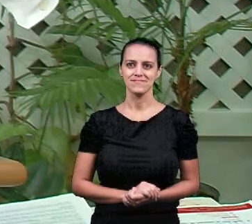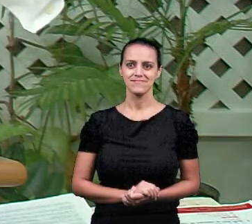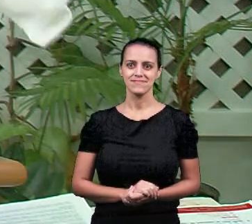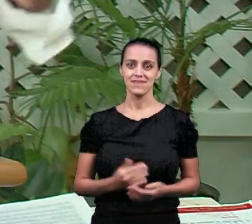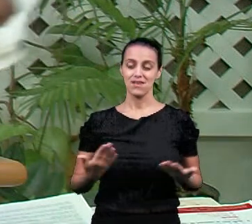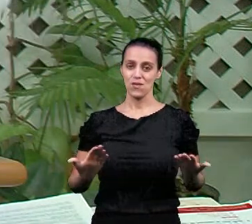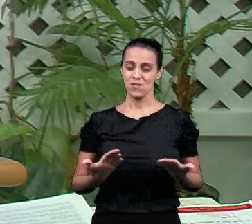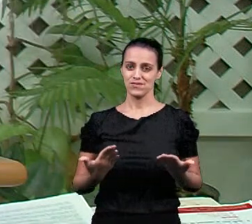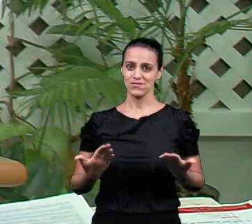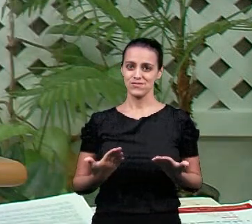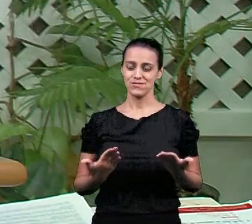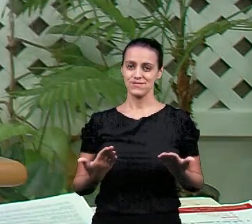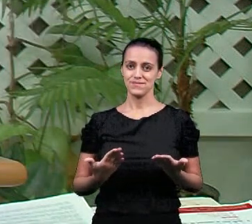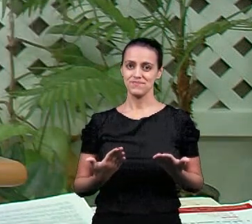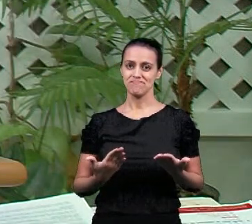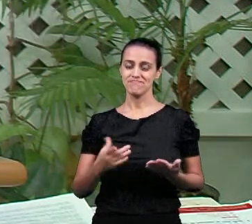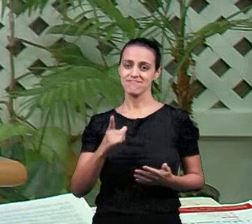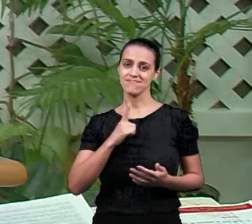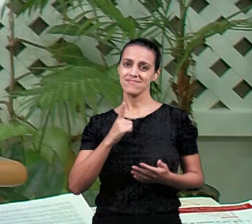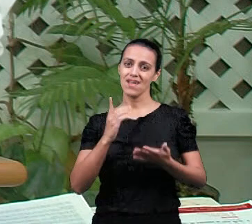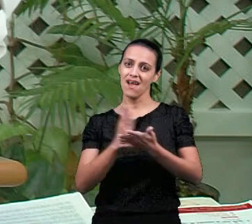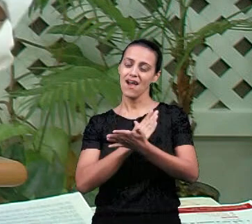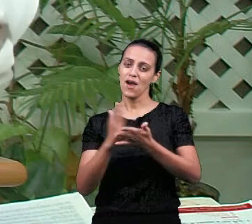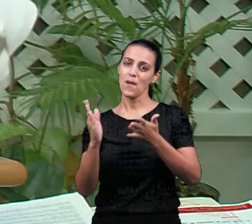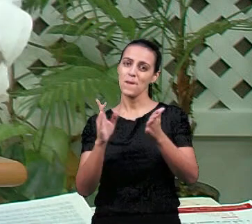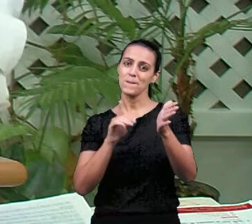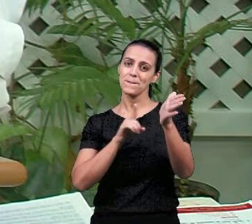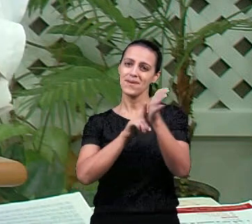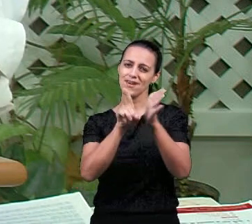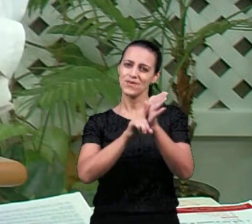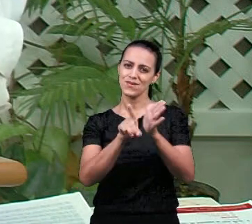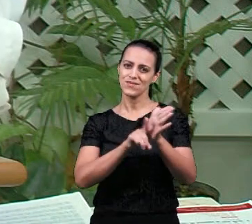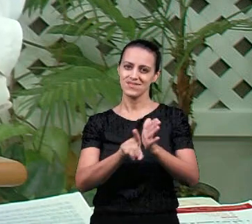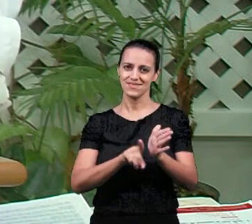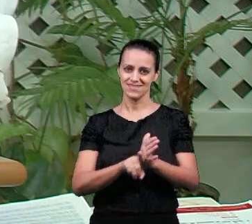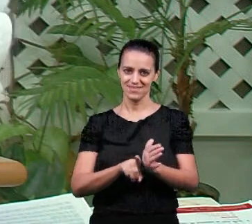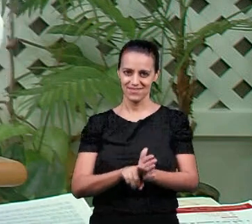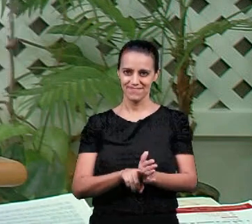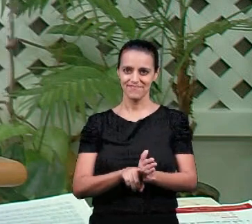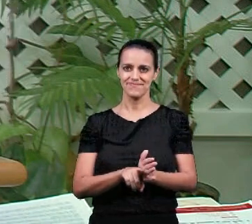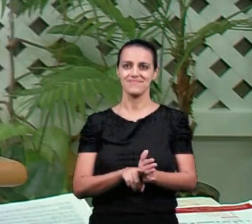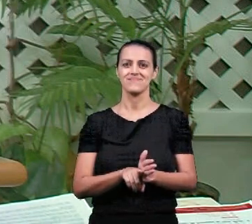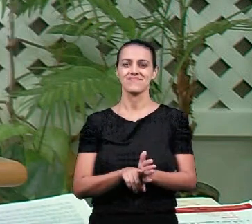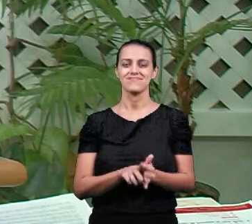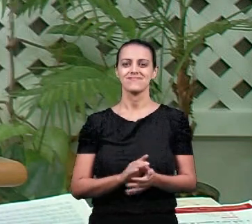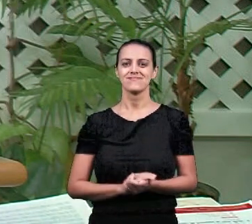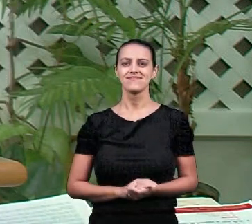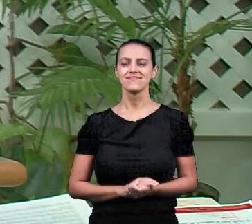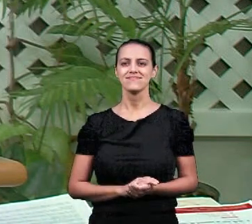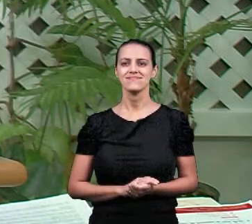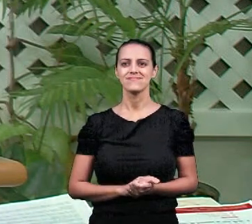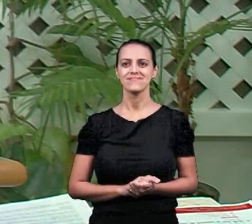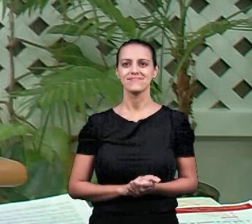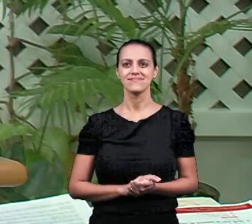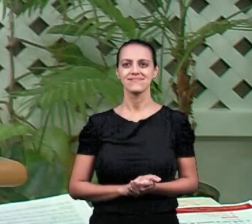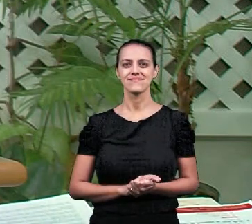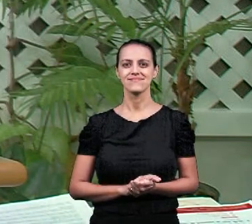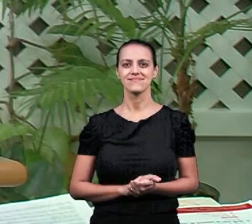aujourd'hui, nous avons quelques questions à propos.